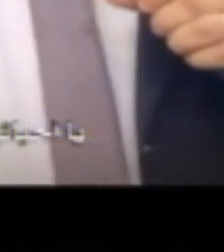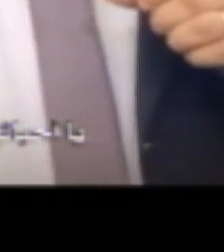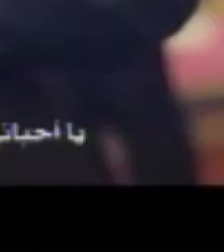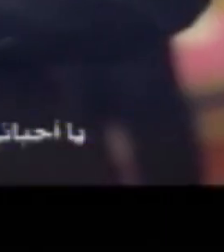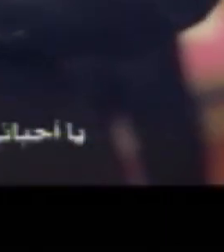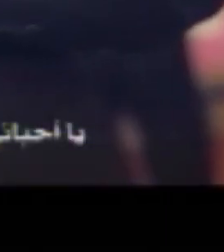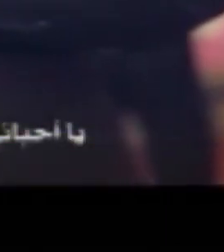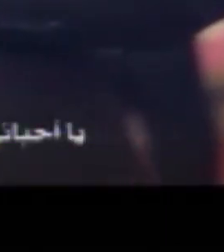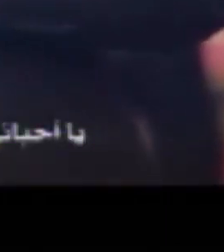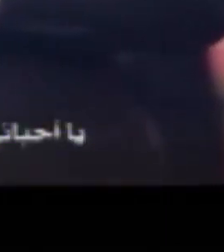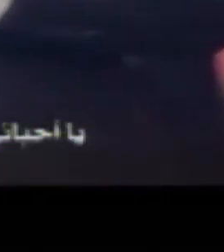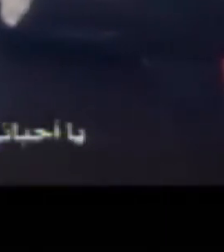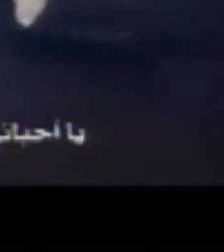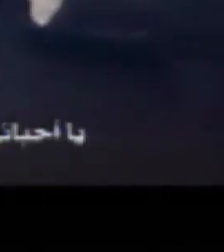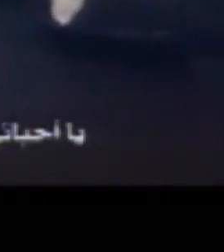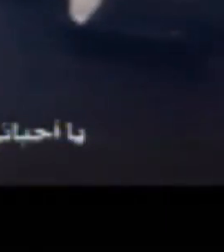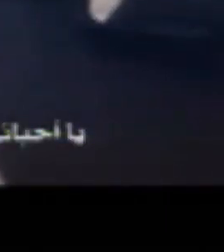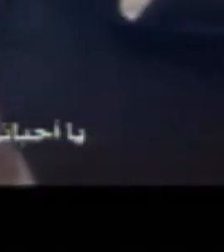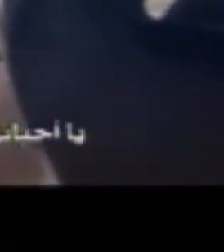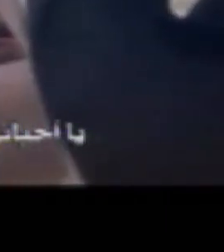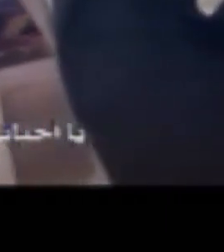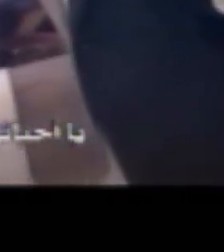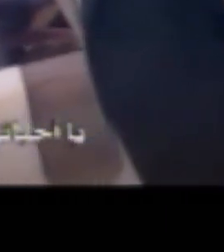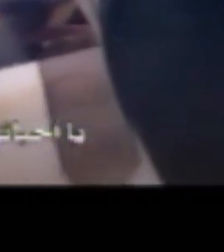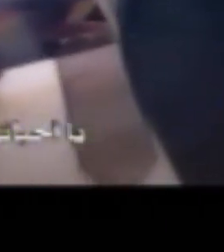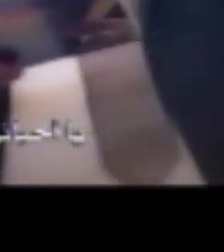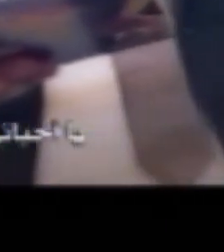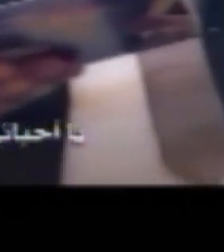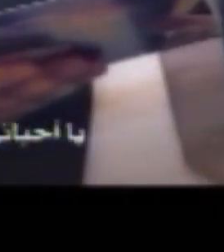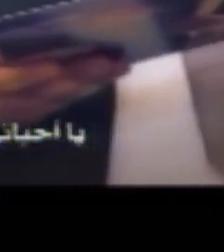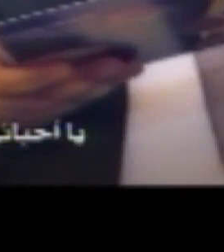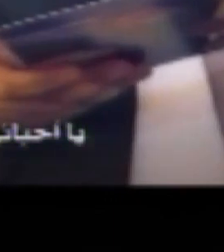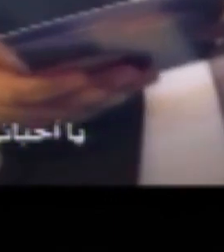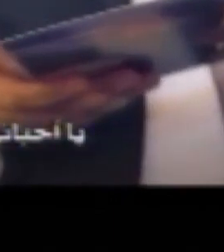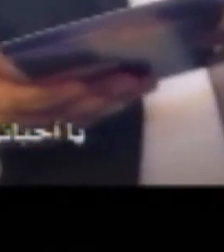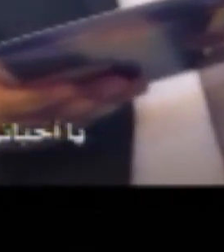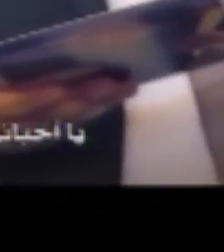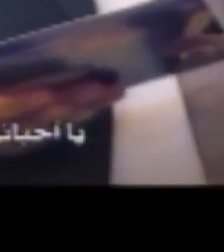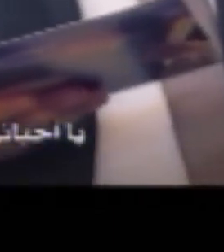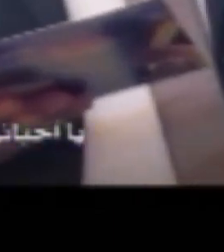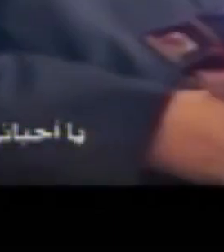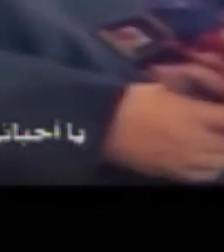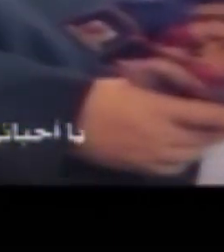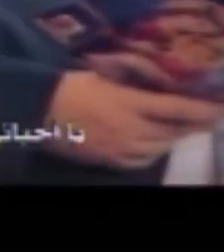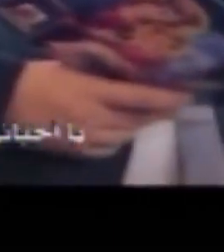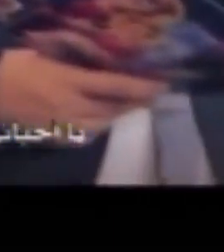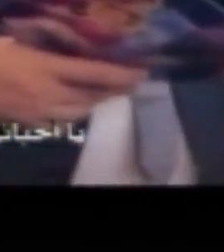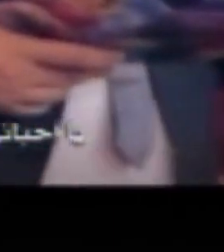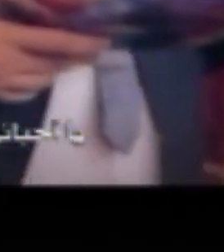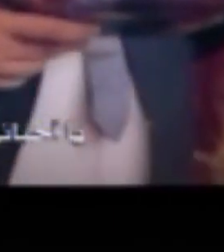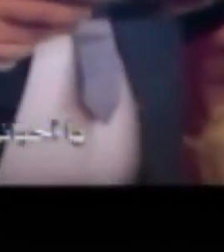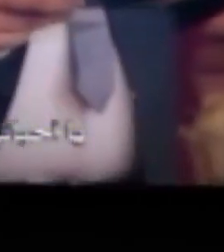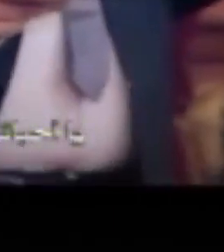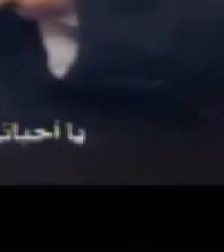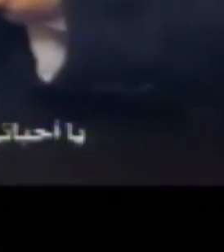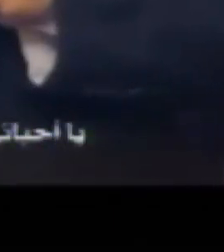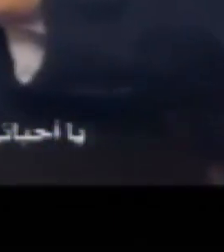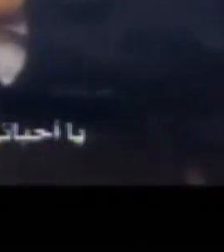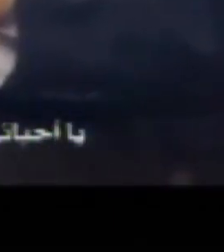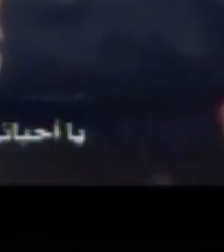بالزي حتى يتاتي يسوع حتى